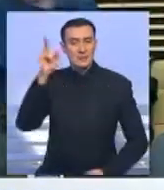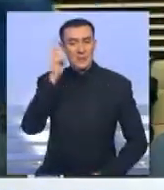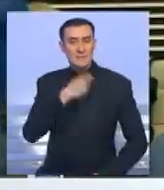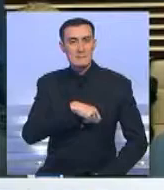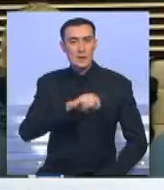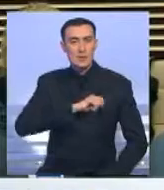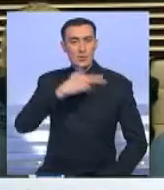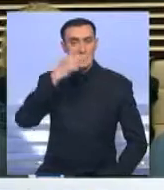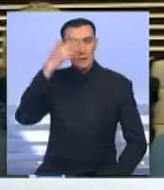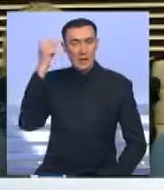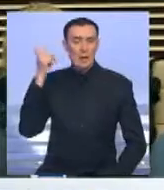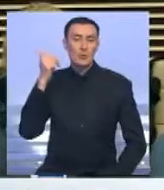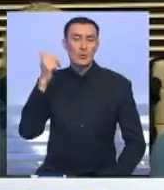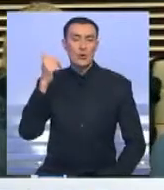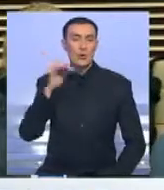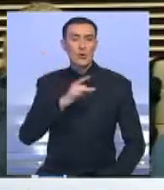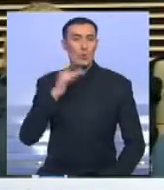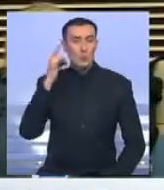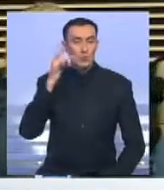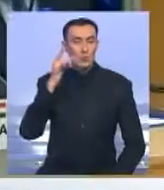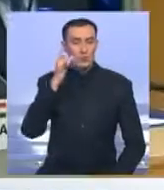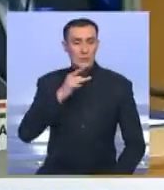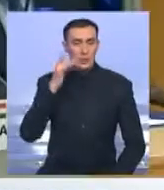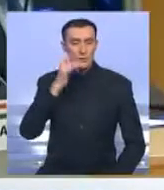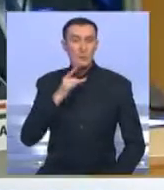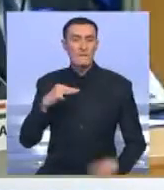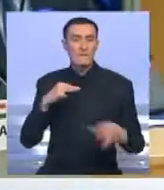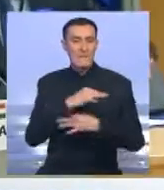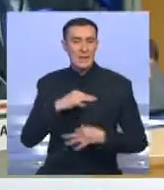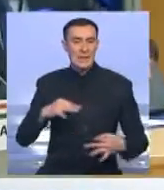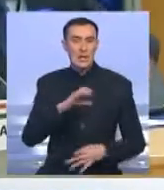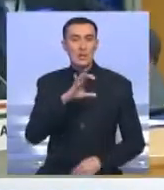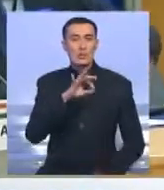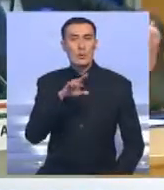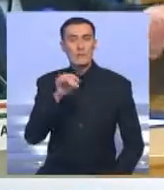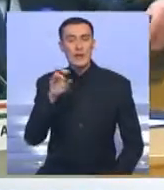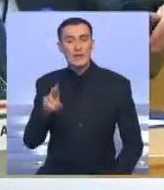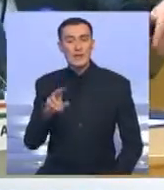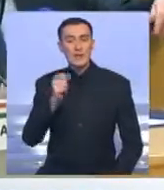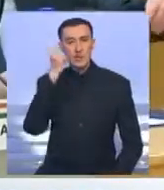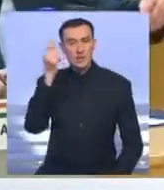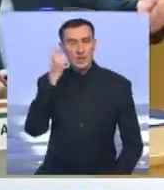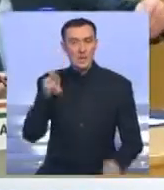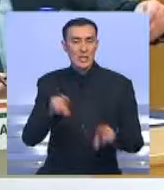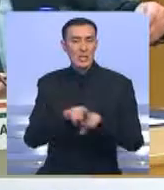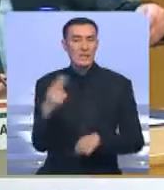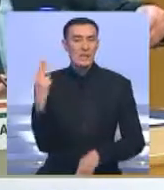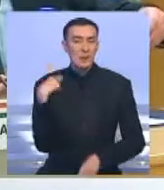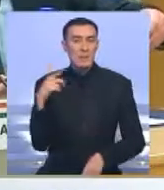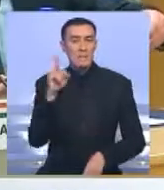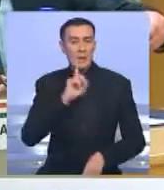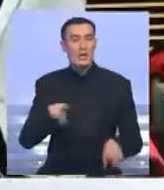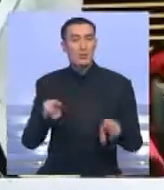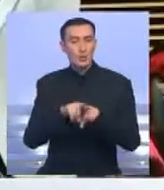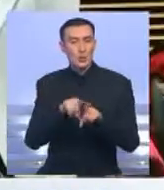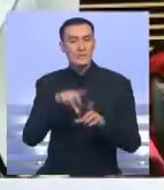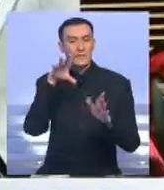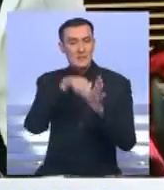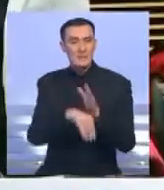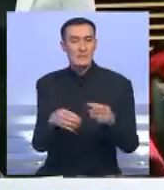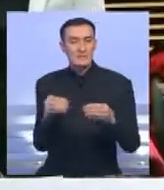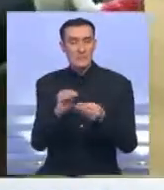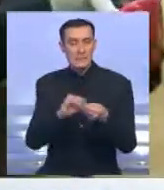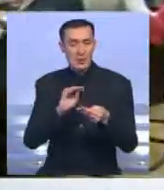Испанию, Италию, Румынию, Венгрию, Словакию и Чехию, а также Великобританию, которая пока еще остается в